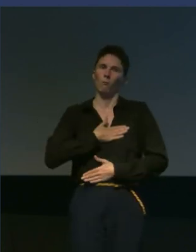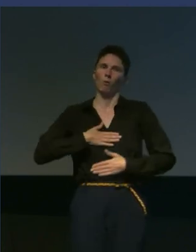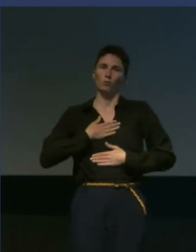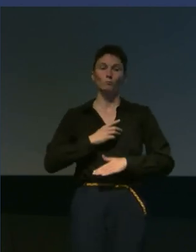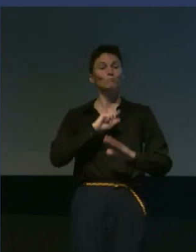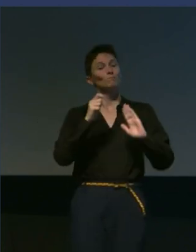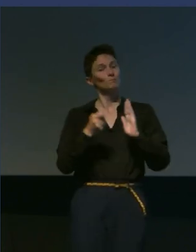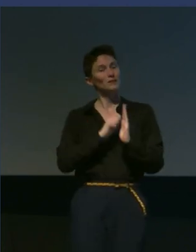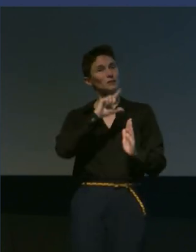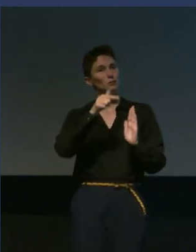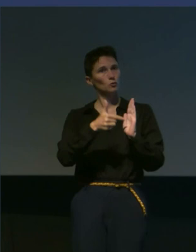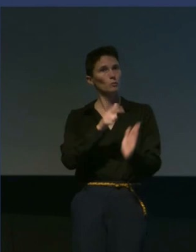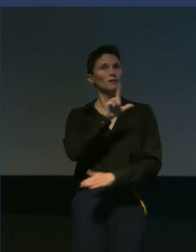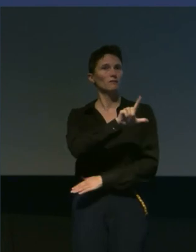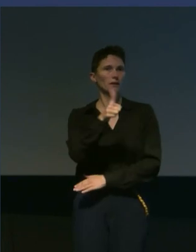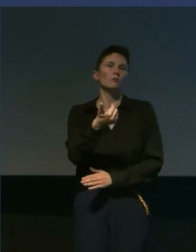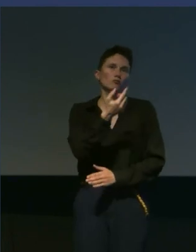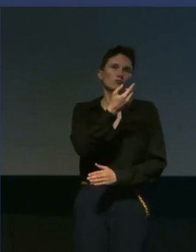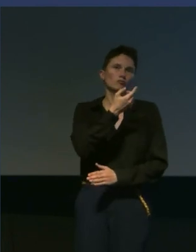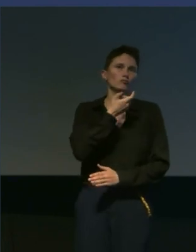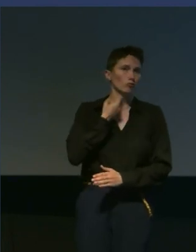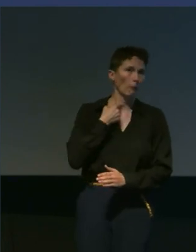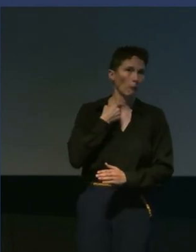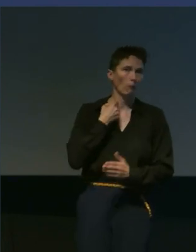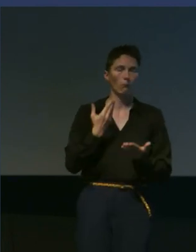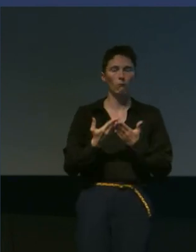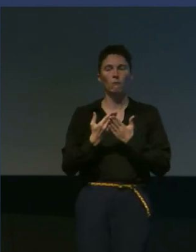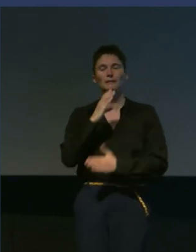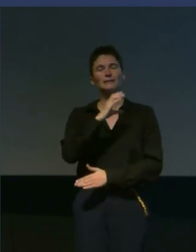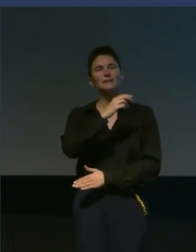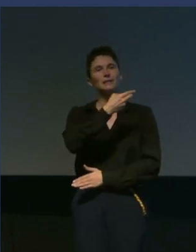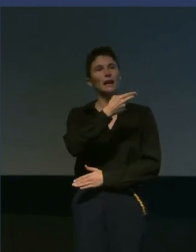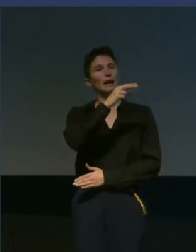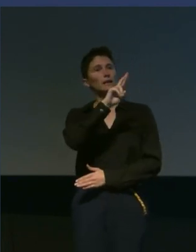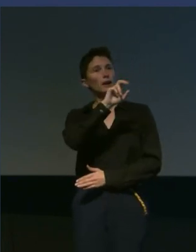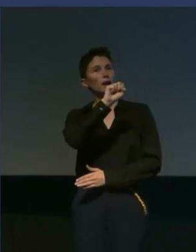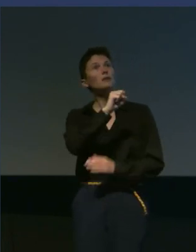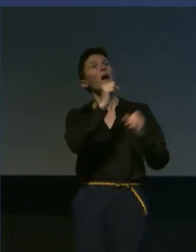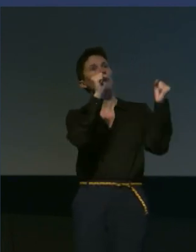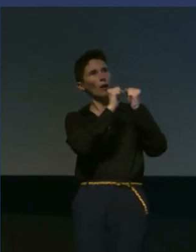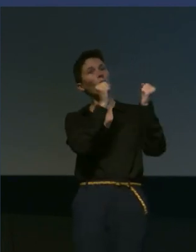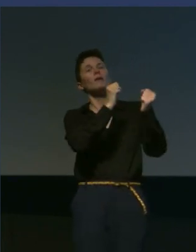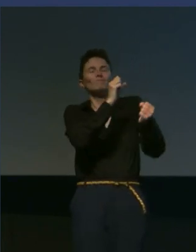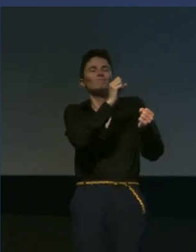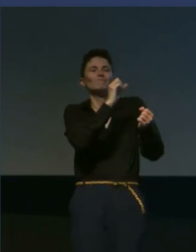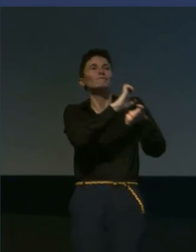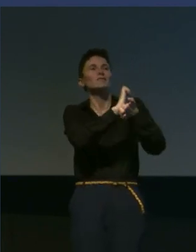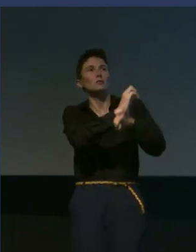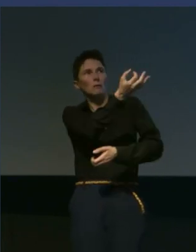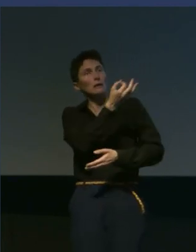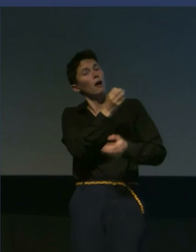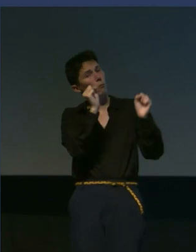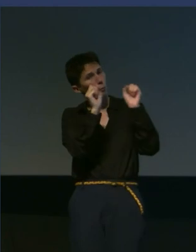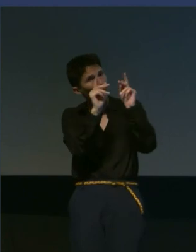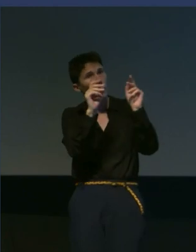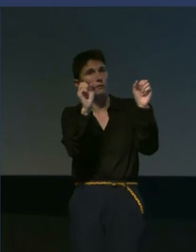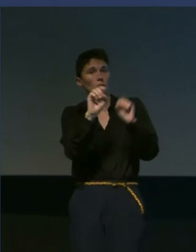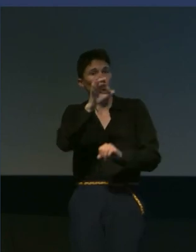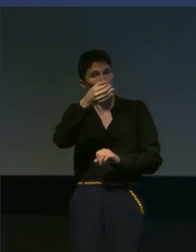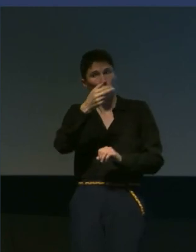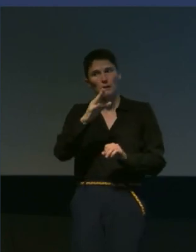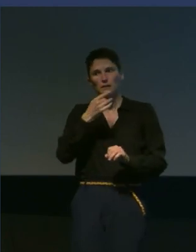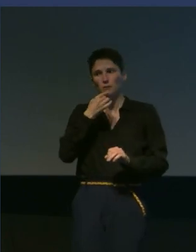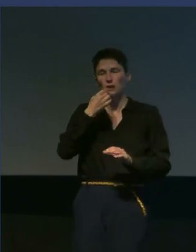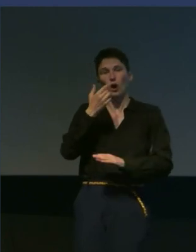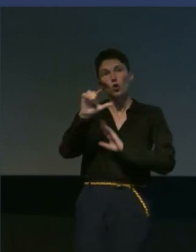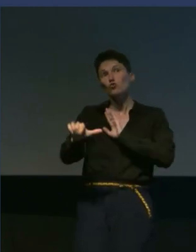2021, en juin 2021, pardon, le CNR qui nous dit OK, parce qu'il y a une solution au voté, mais par contre, il va falloir 12 chapitres de plus. Et